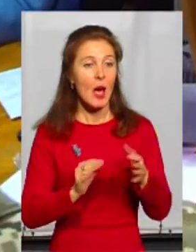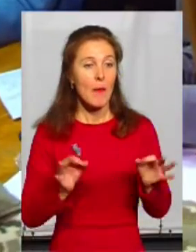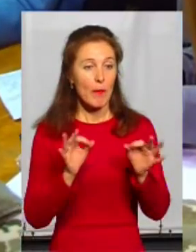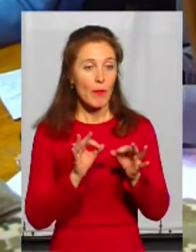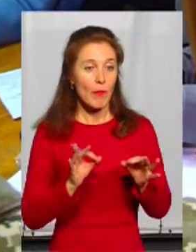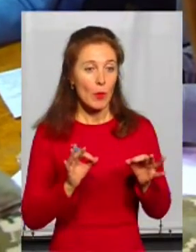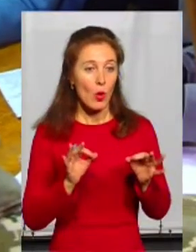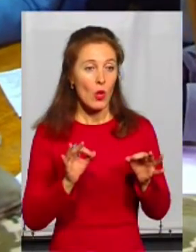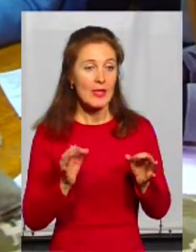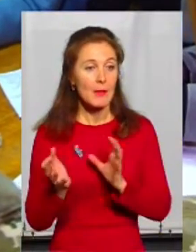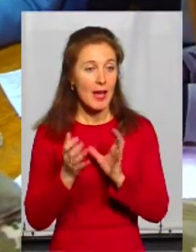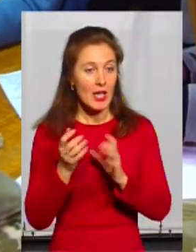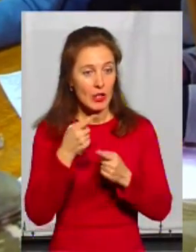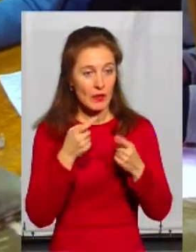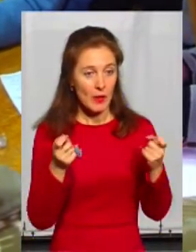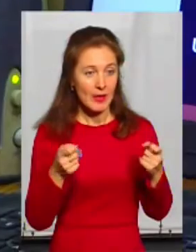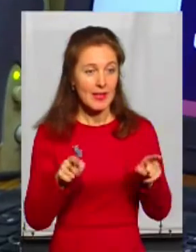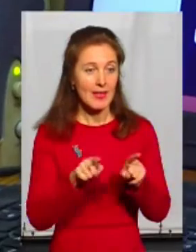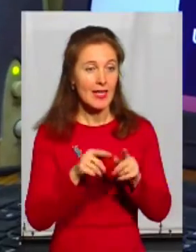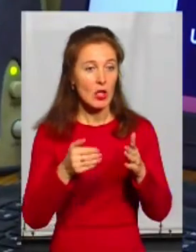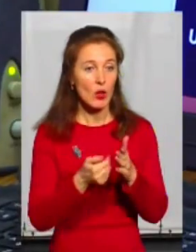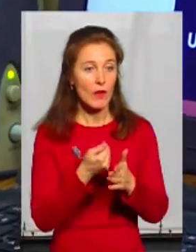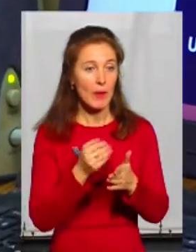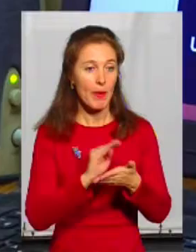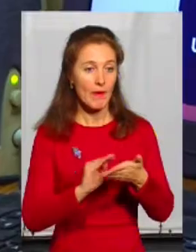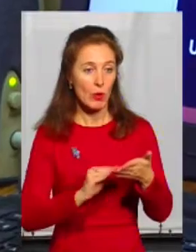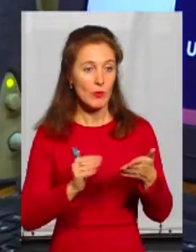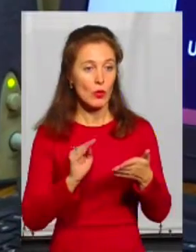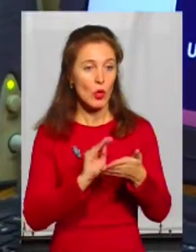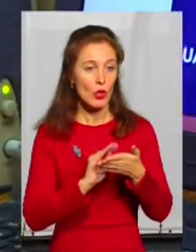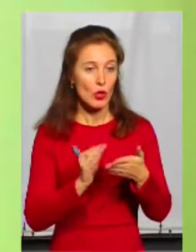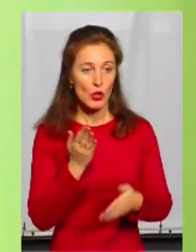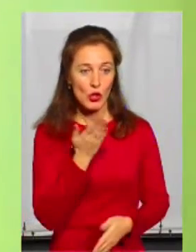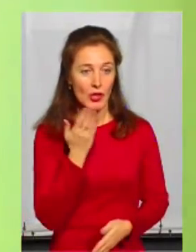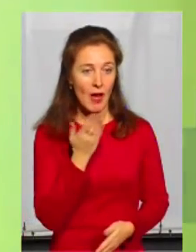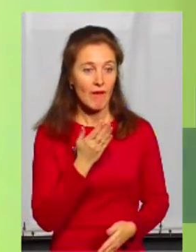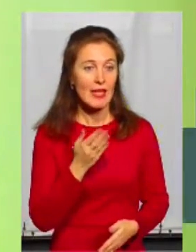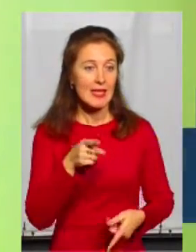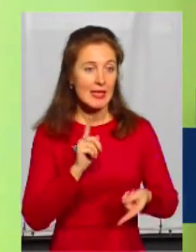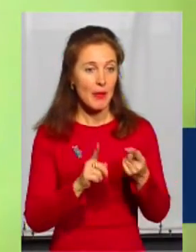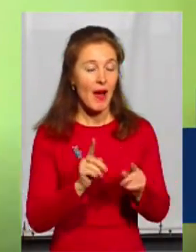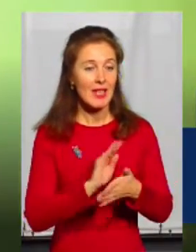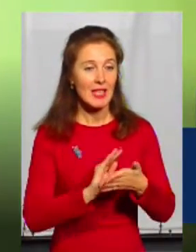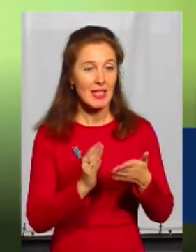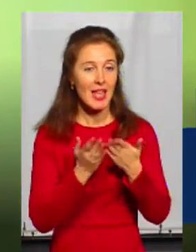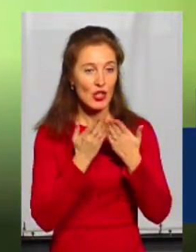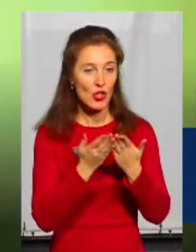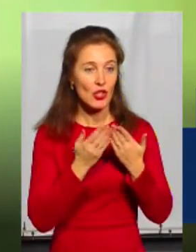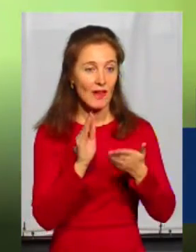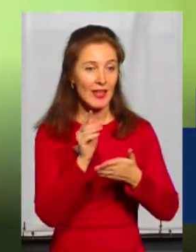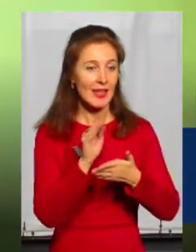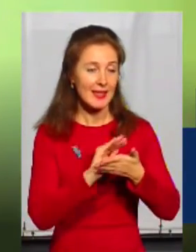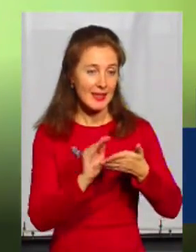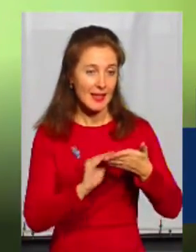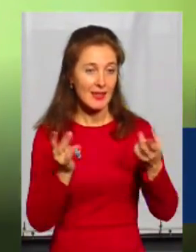передачі та збереженні інформації. Текст за новим правописом читав мовознавець Олександр Авраменко. Справді, начитувати диктант, до цього треба